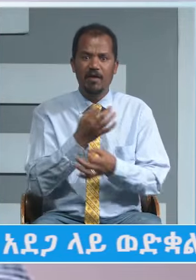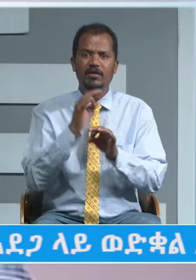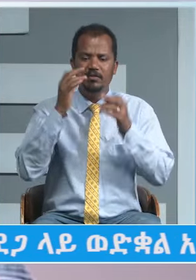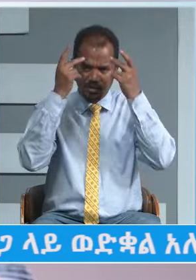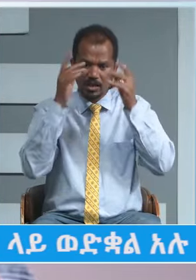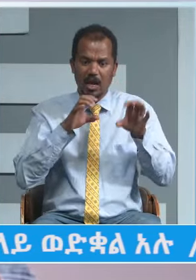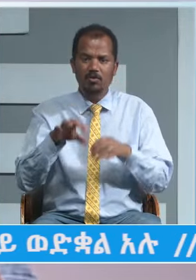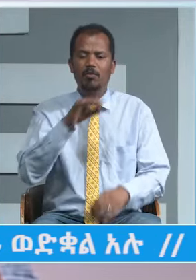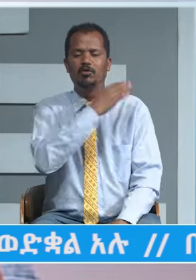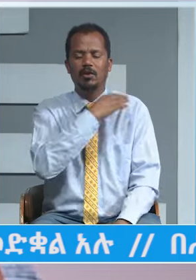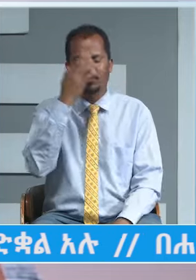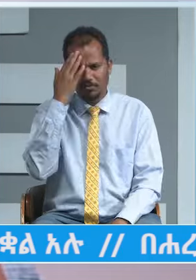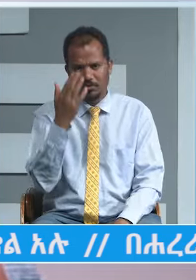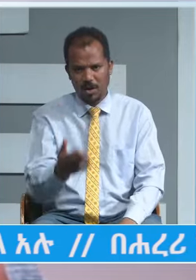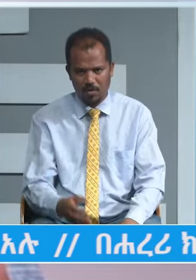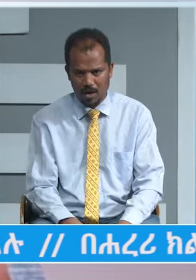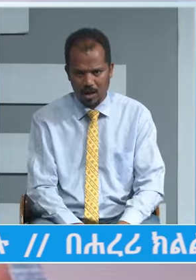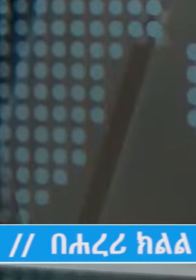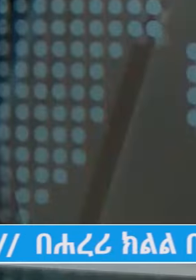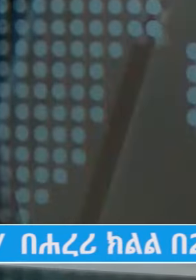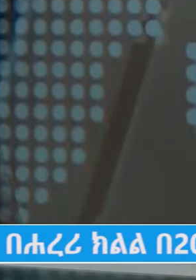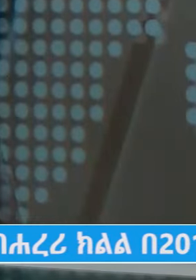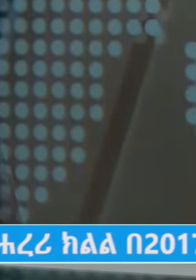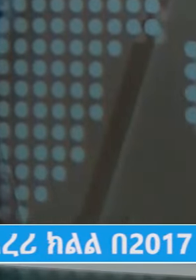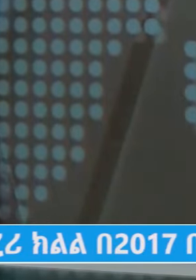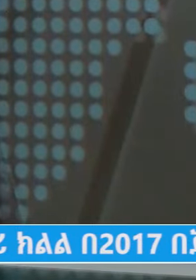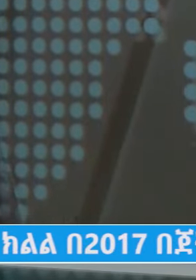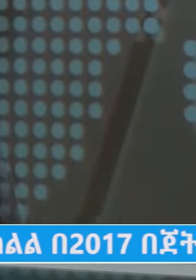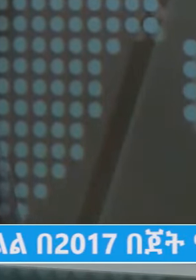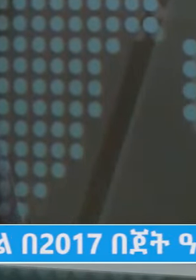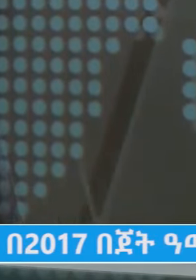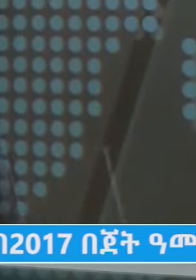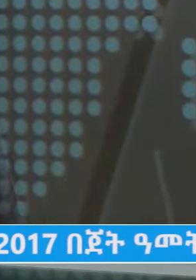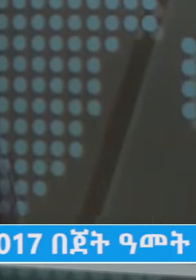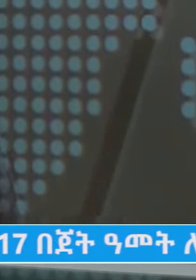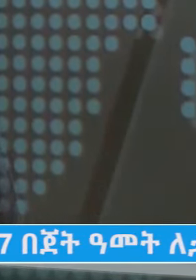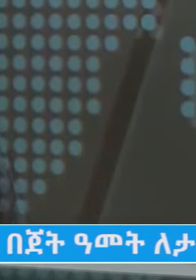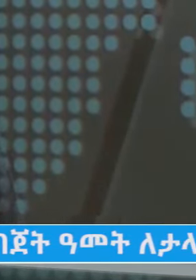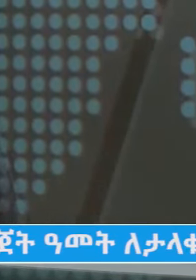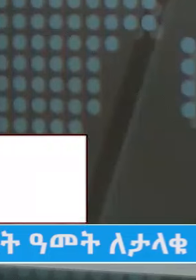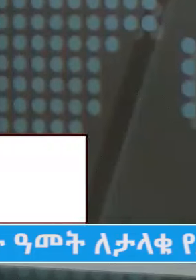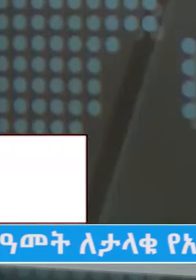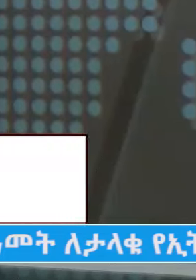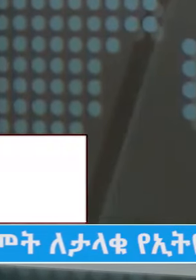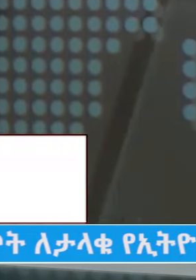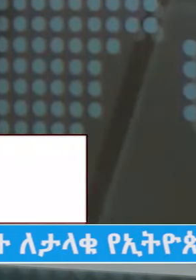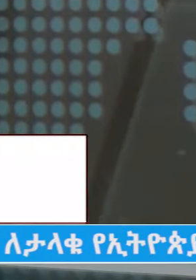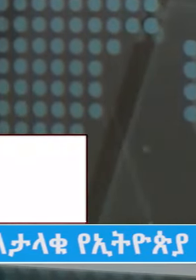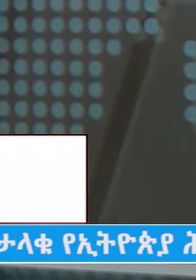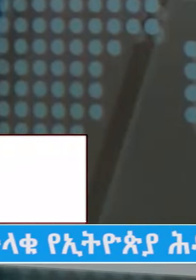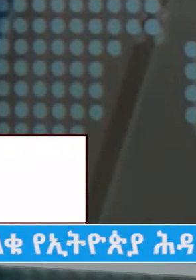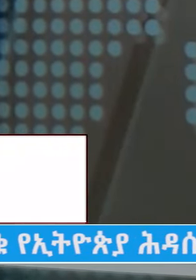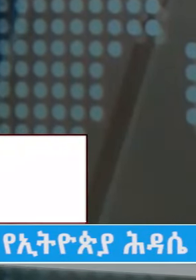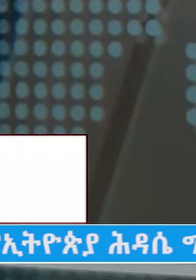አድርገው መሾማቸው ይታወቃል። የአፍሪካ ኢኮኖሚ ኮሚሽን የአፍሪካን የኢኮኖሚ ነጻነት